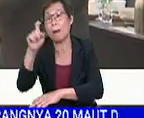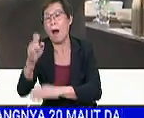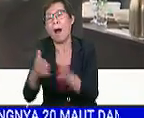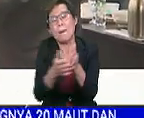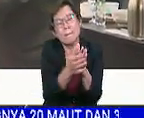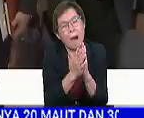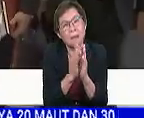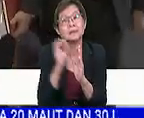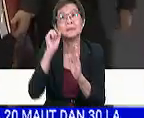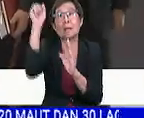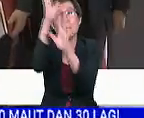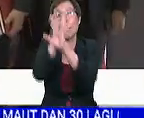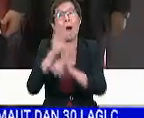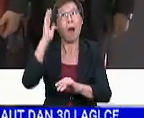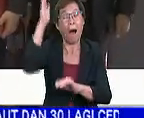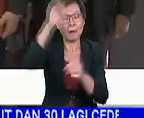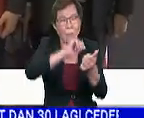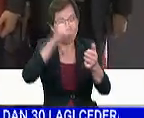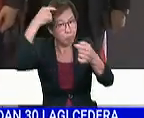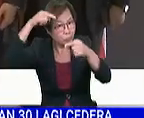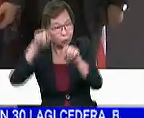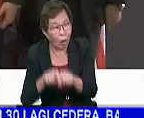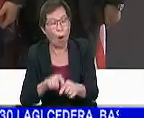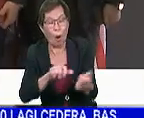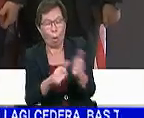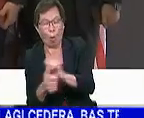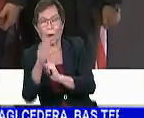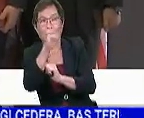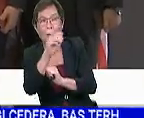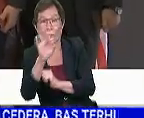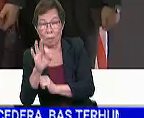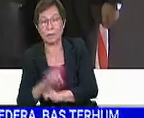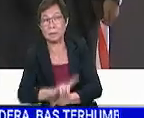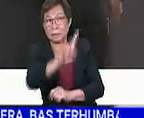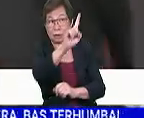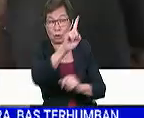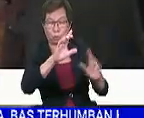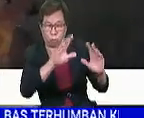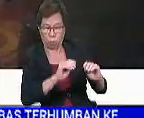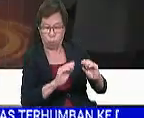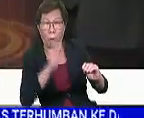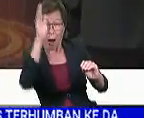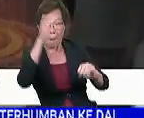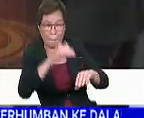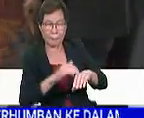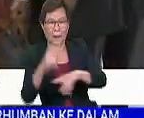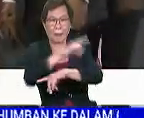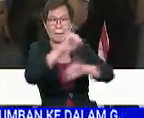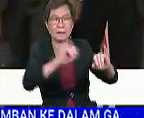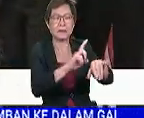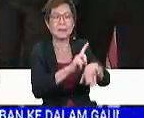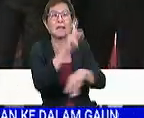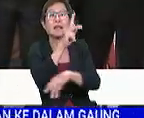Sabah dan Sarawak akan dipersetujui oleh Kementerian kewangan tambah beliau satu mesyuarat akan diadakan isnin ini di Kota